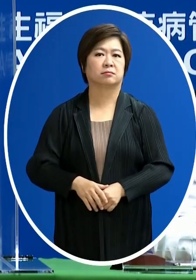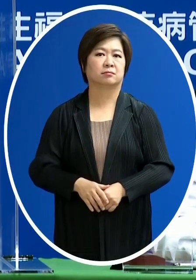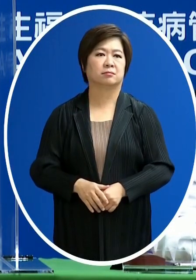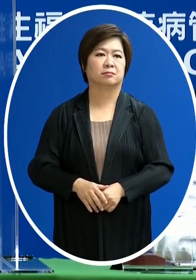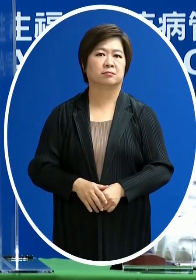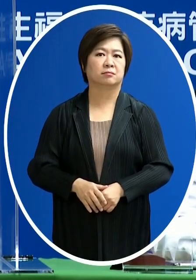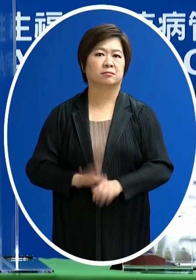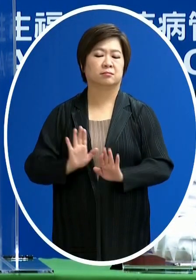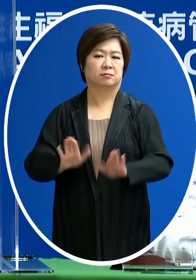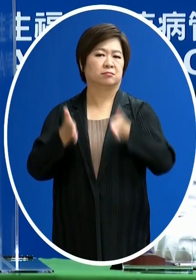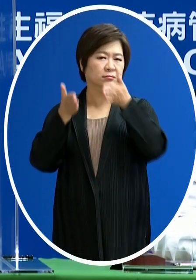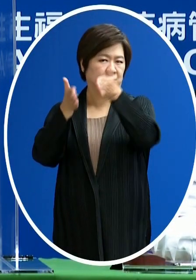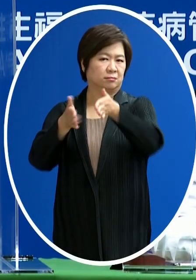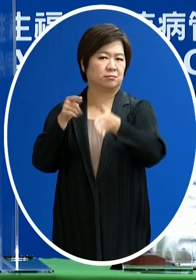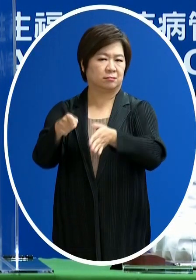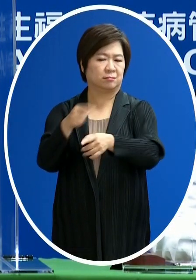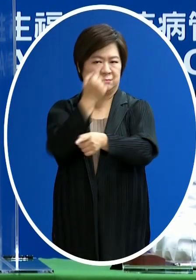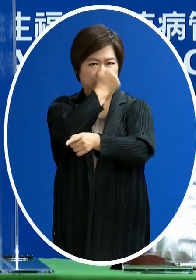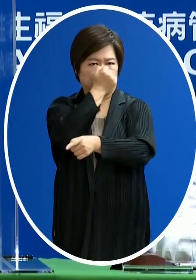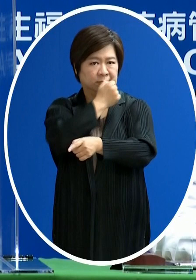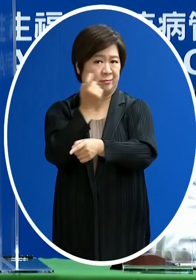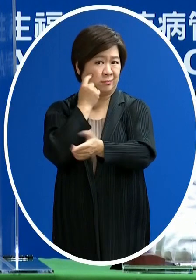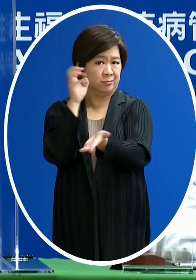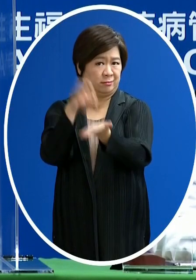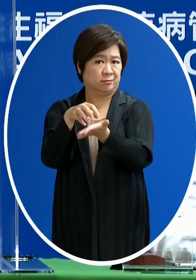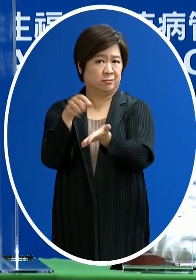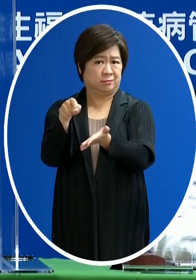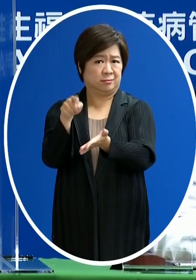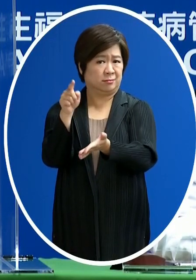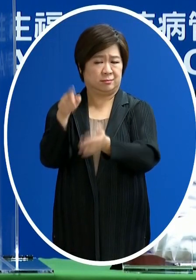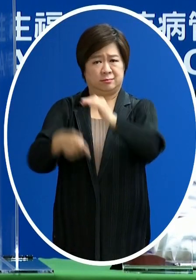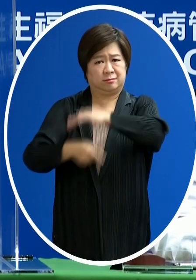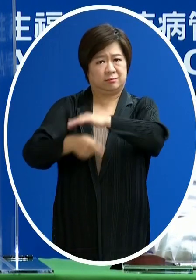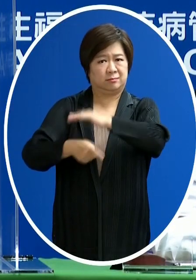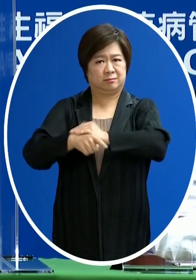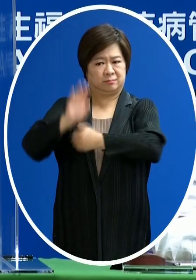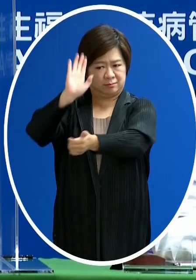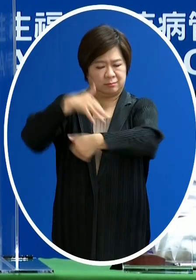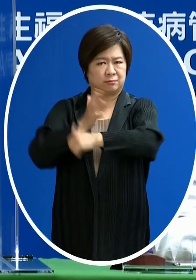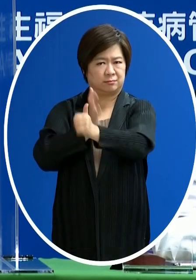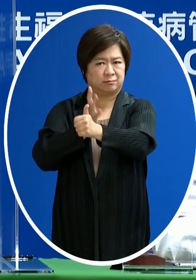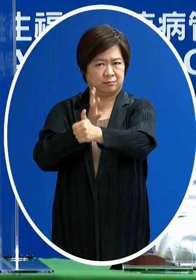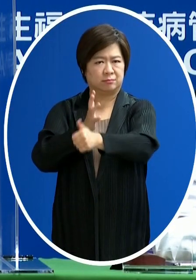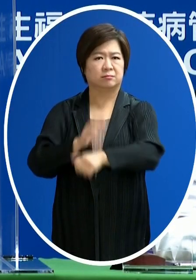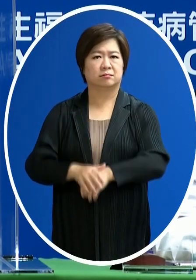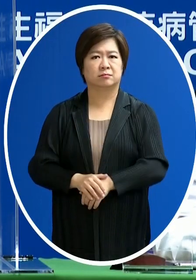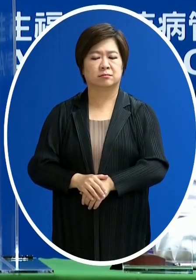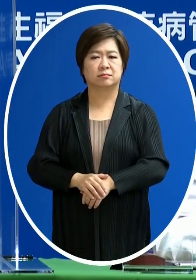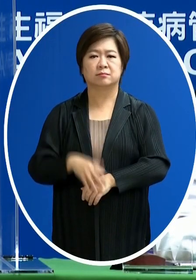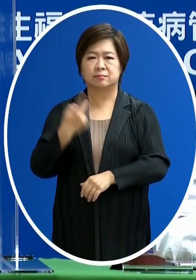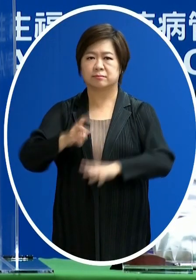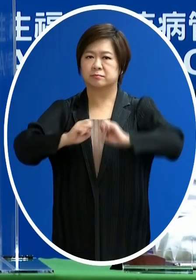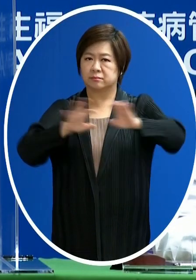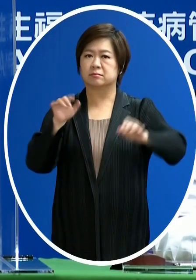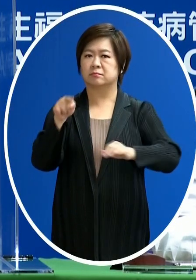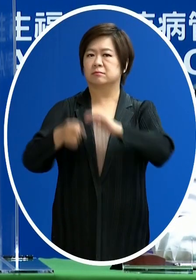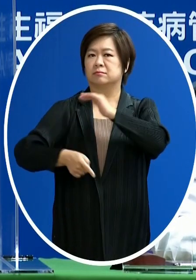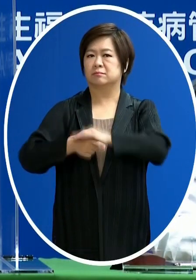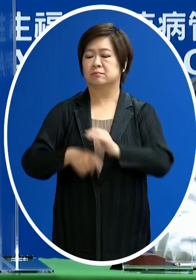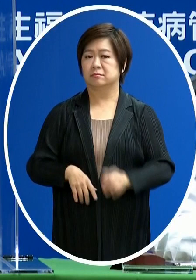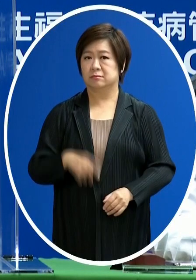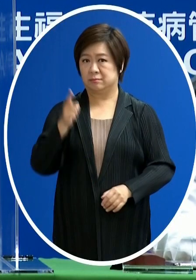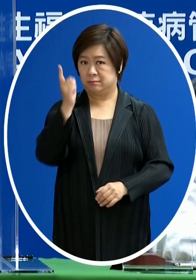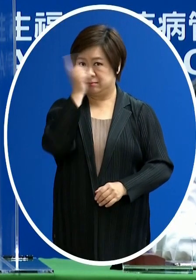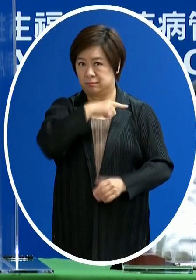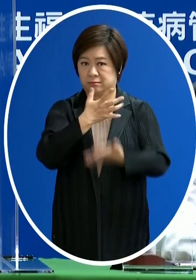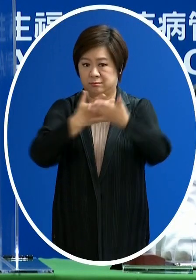有锁定了相关的嫌犯，那马上会进行相关的约谈。那再次强调，这是违法的事情哈，请大家不